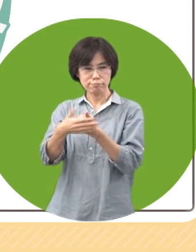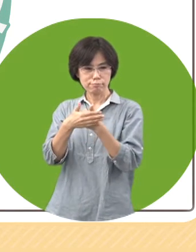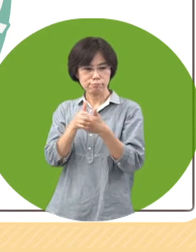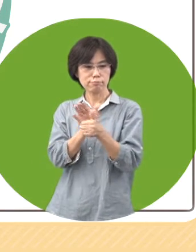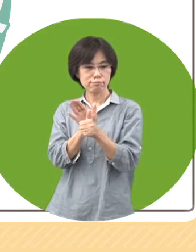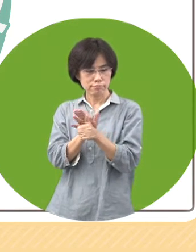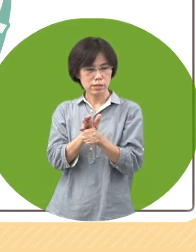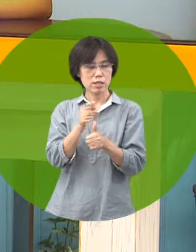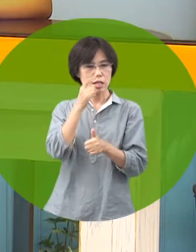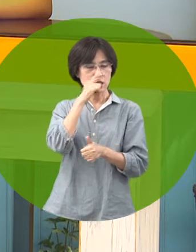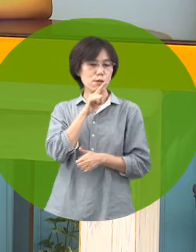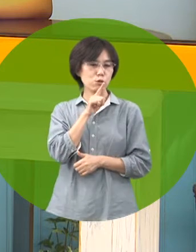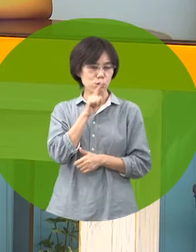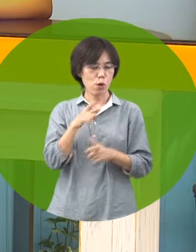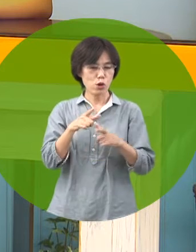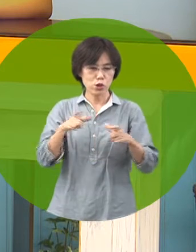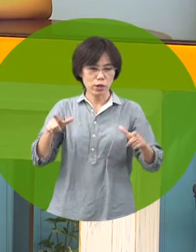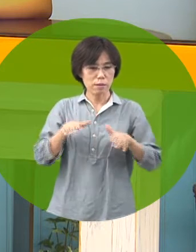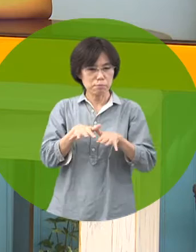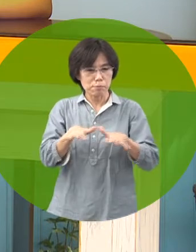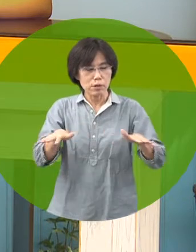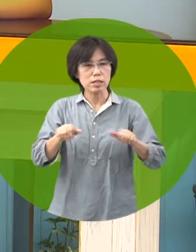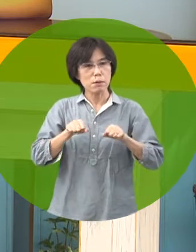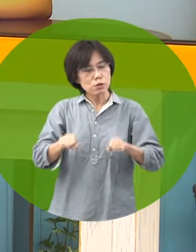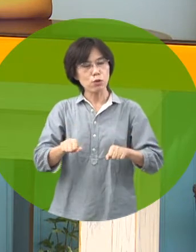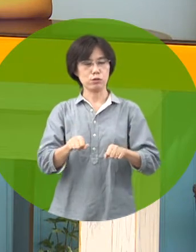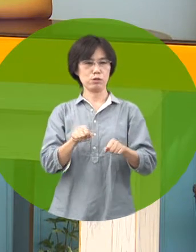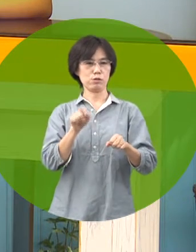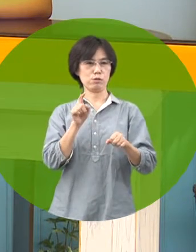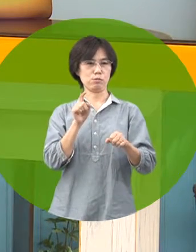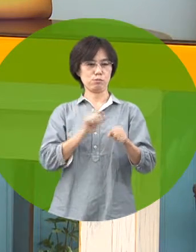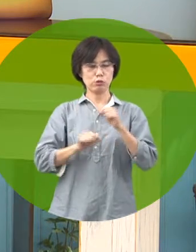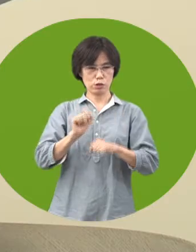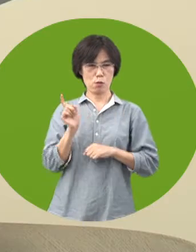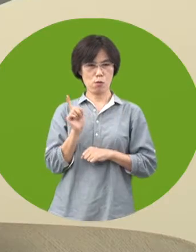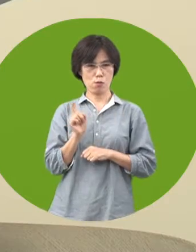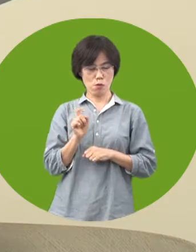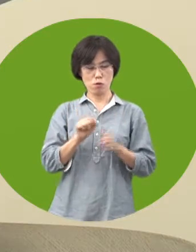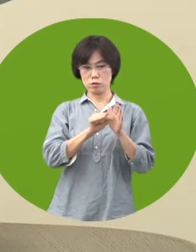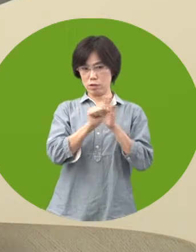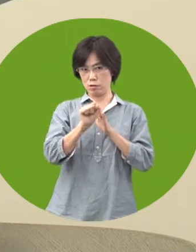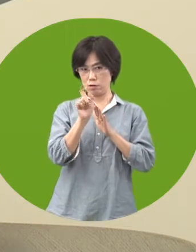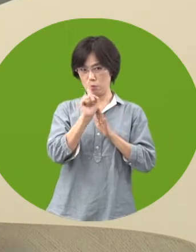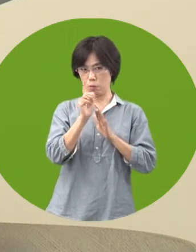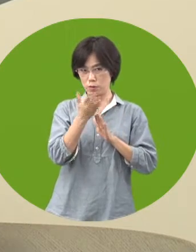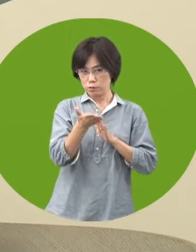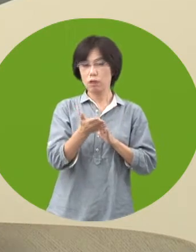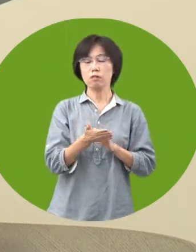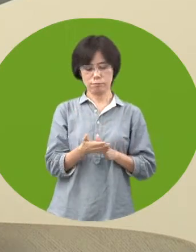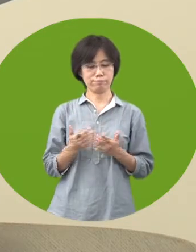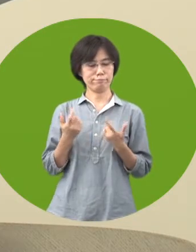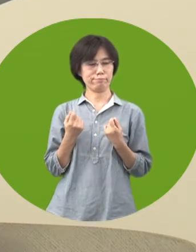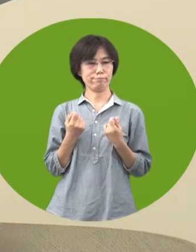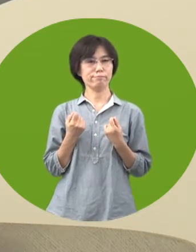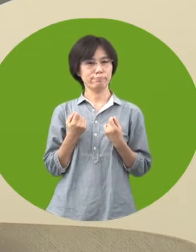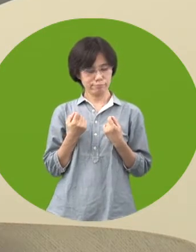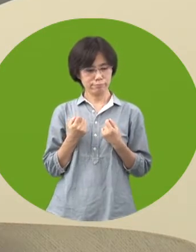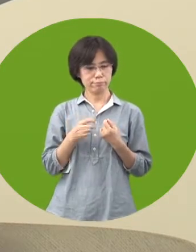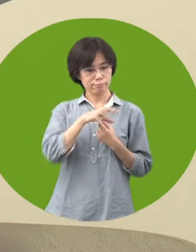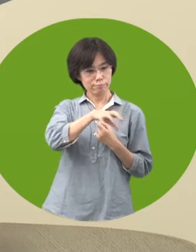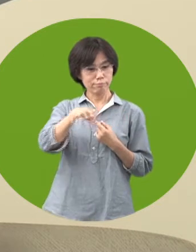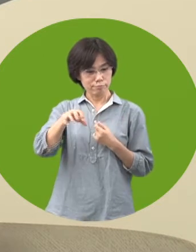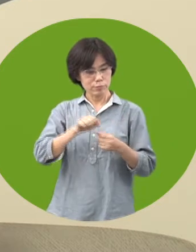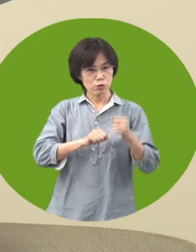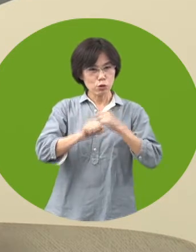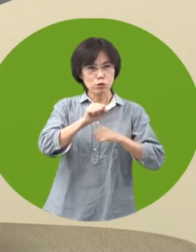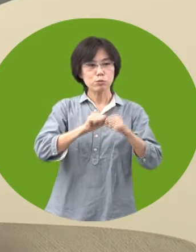ょうという運動です。 これまでの活動の中で成果は見られましたか？ そうですね、それぞれの取り組みによってシ